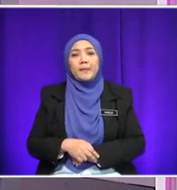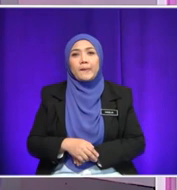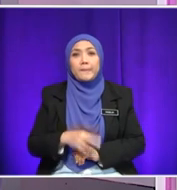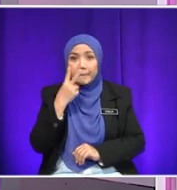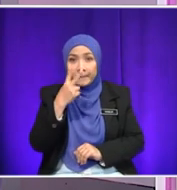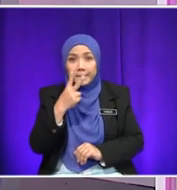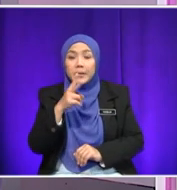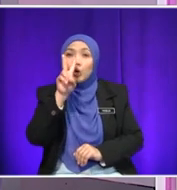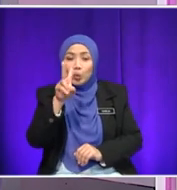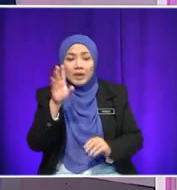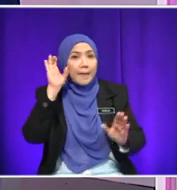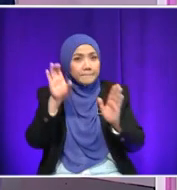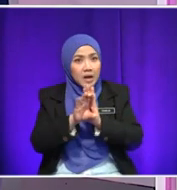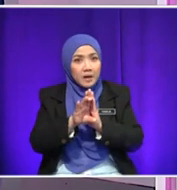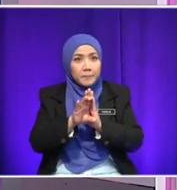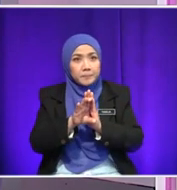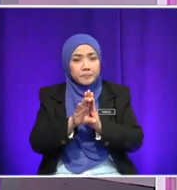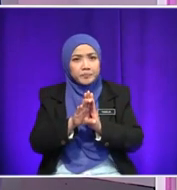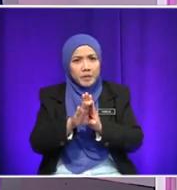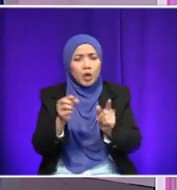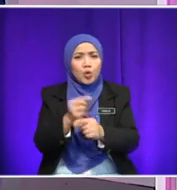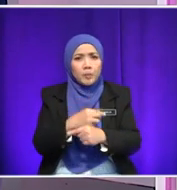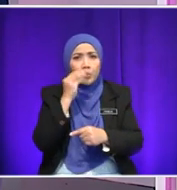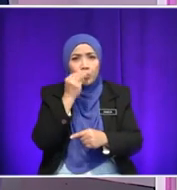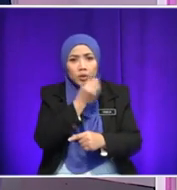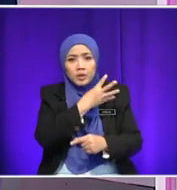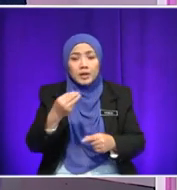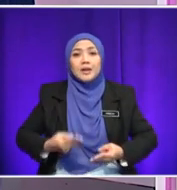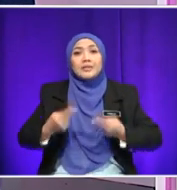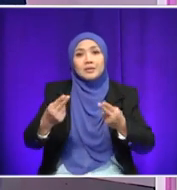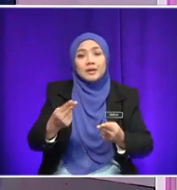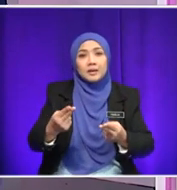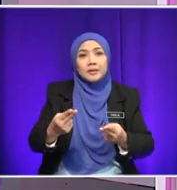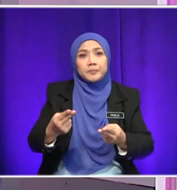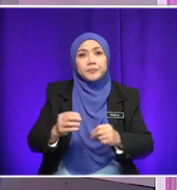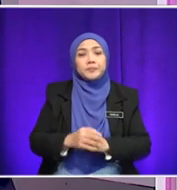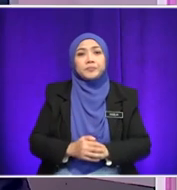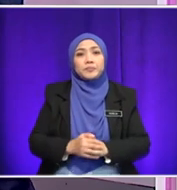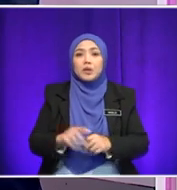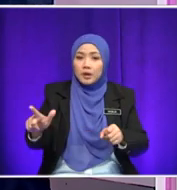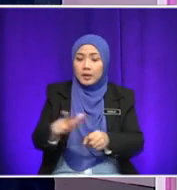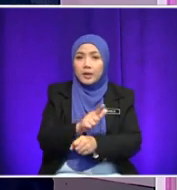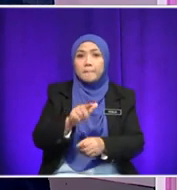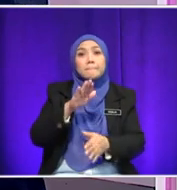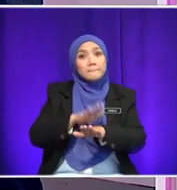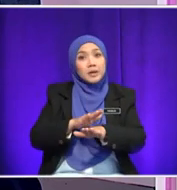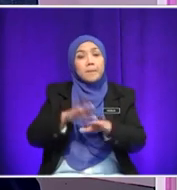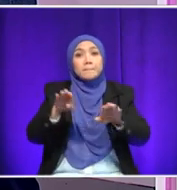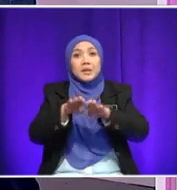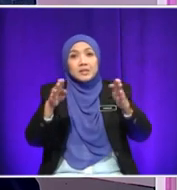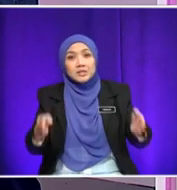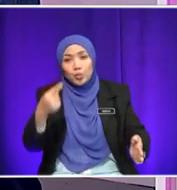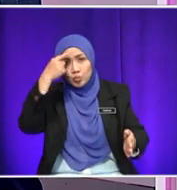gambar dua gambar nih gubahan bunga dan hantaran ini dilengkapkan kepada meja meja untuk